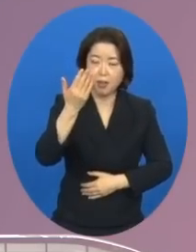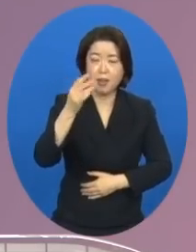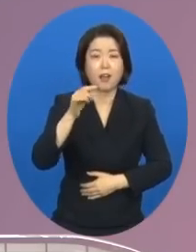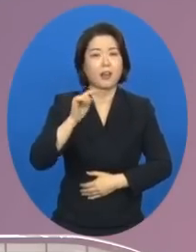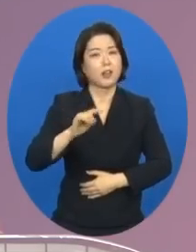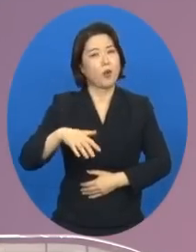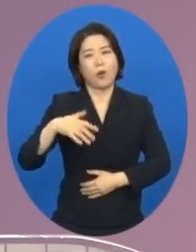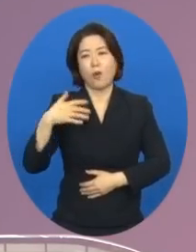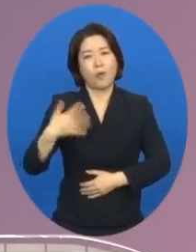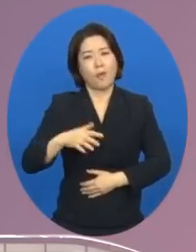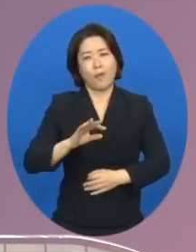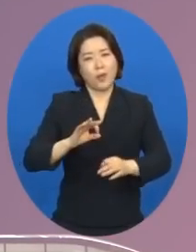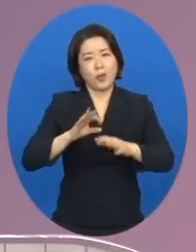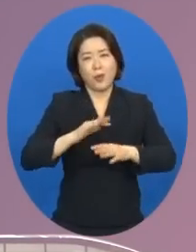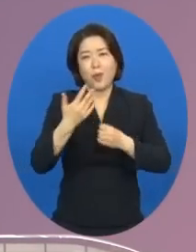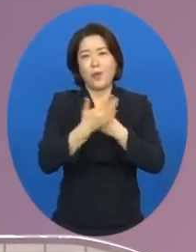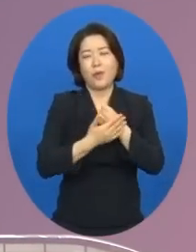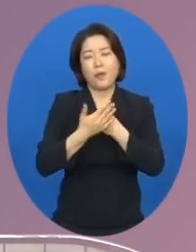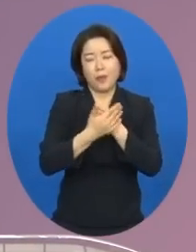얼마나 놀라운 은혜입니까?